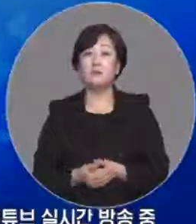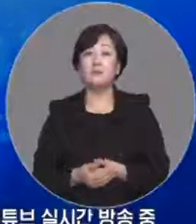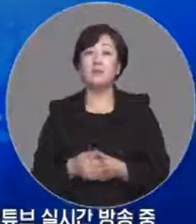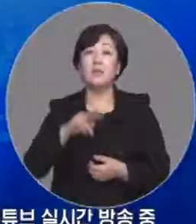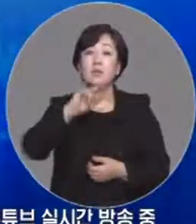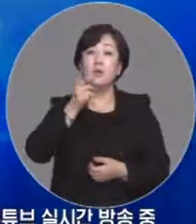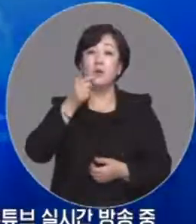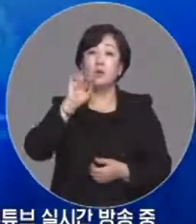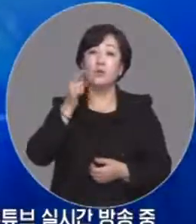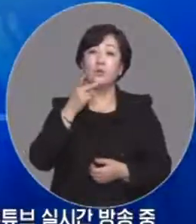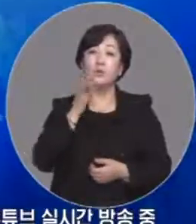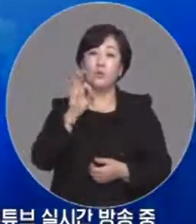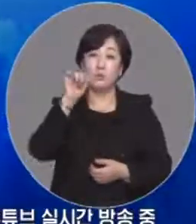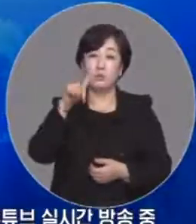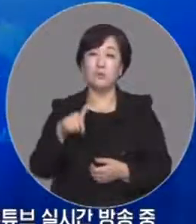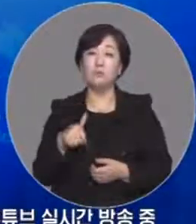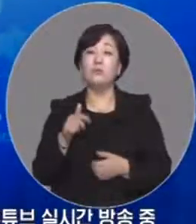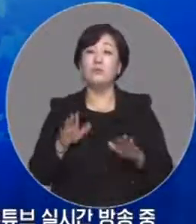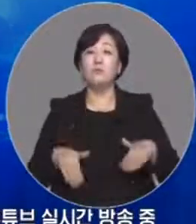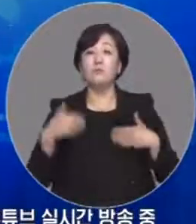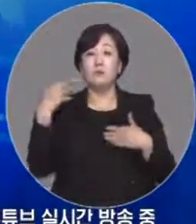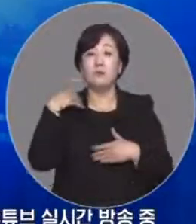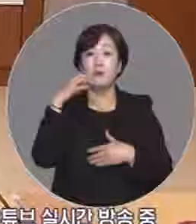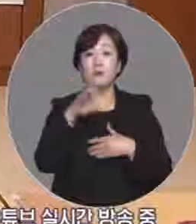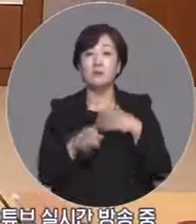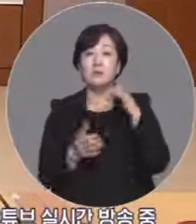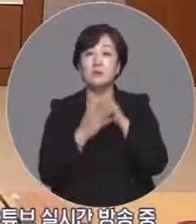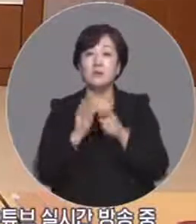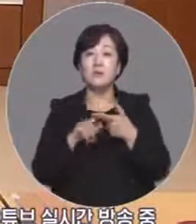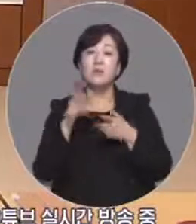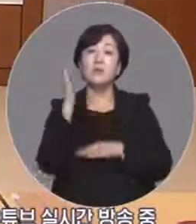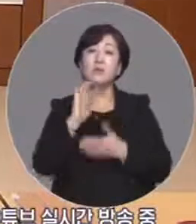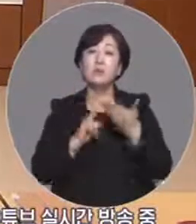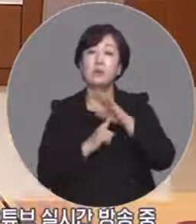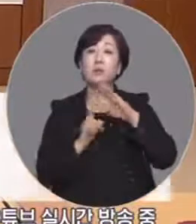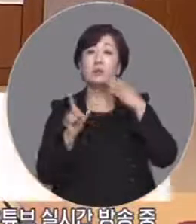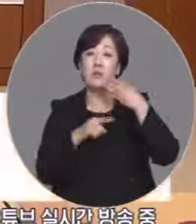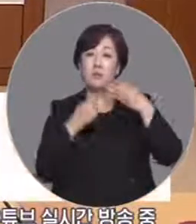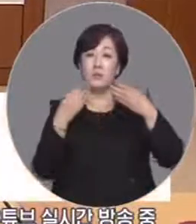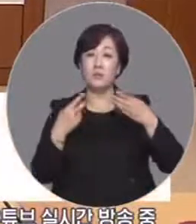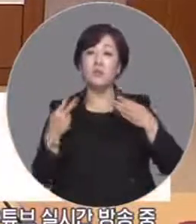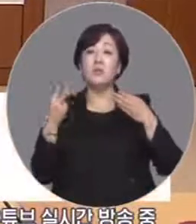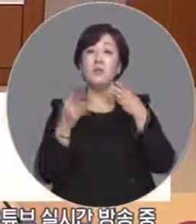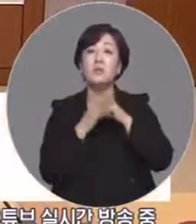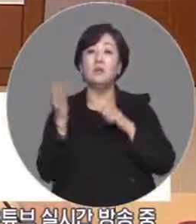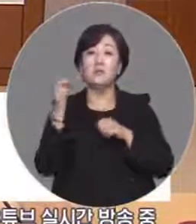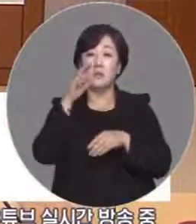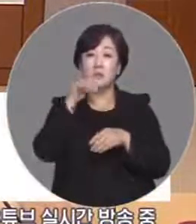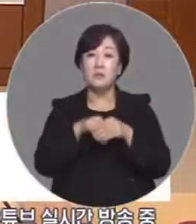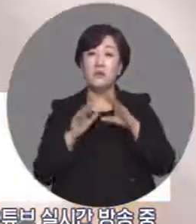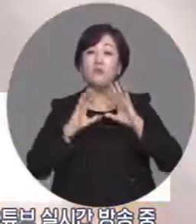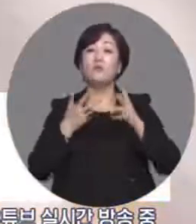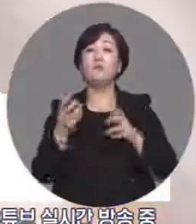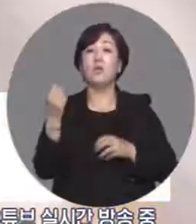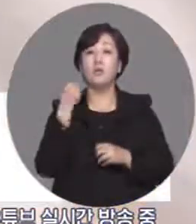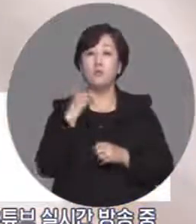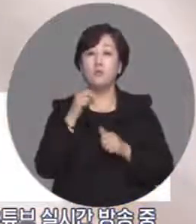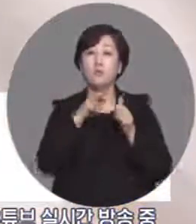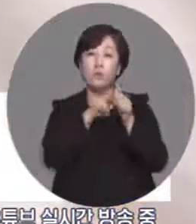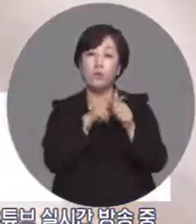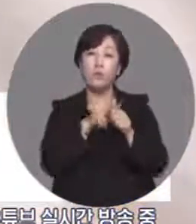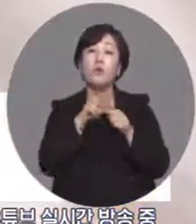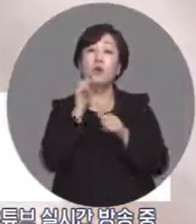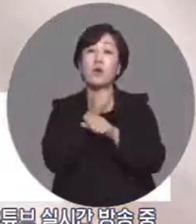서동욱 전남 구청장이 오늘 기자회견을 열고 4 7 남구청장 재선거에 국민의 김 후보로 출마하겠다고